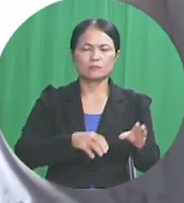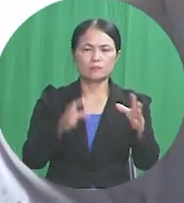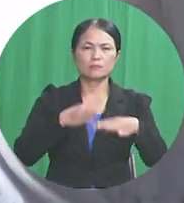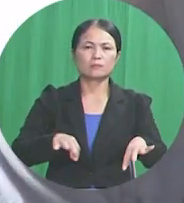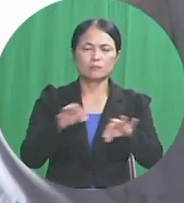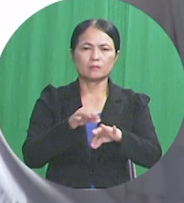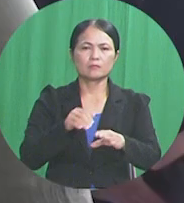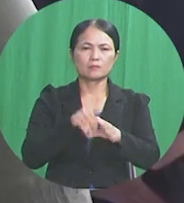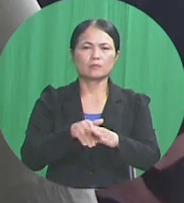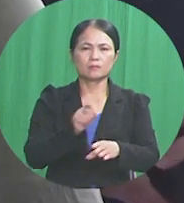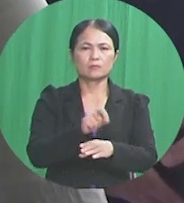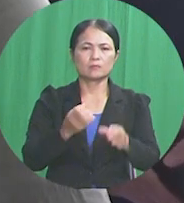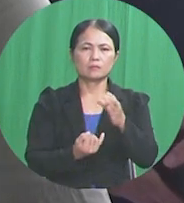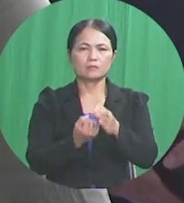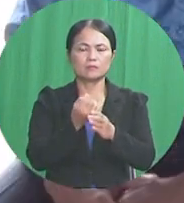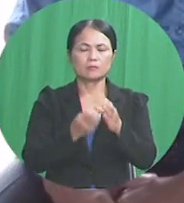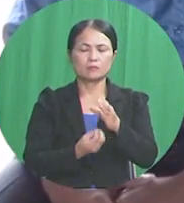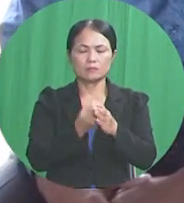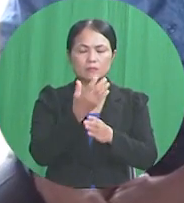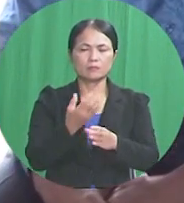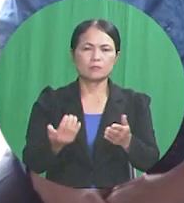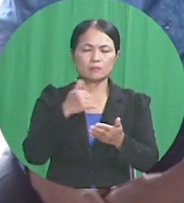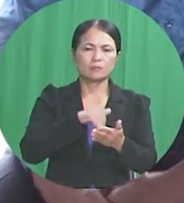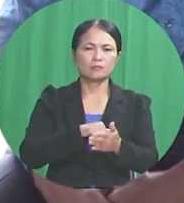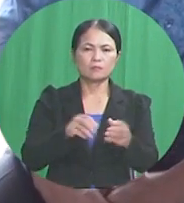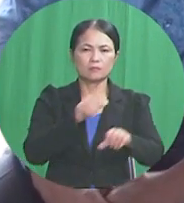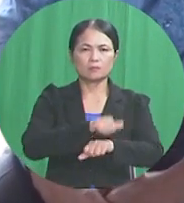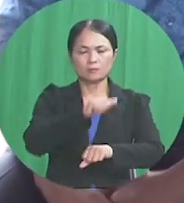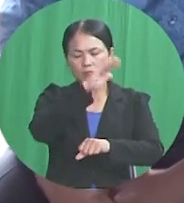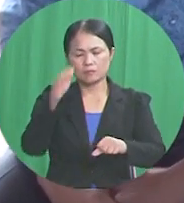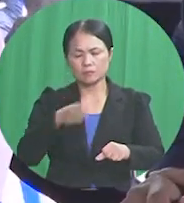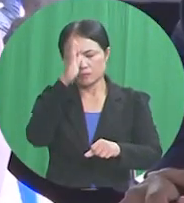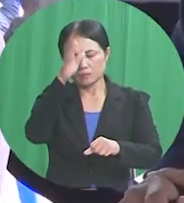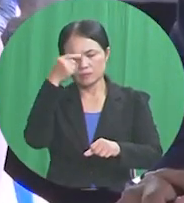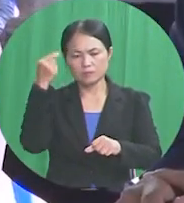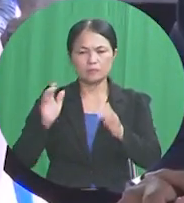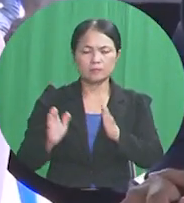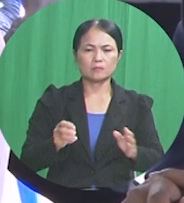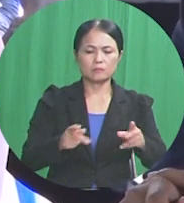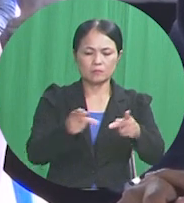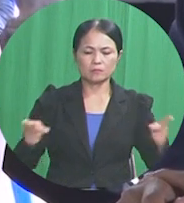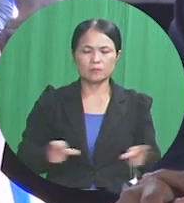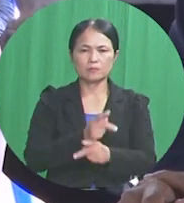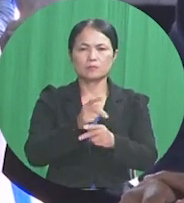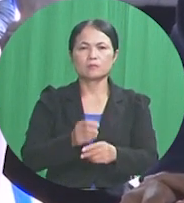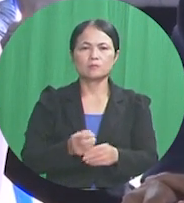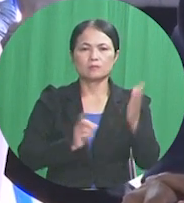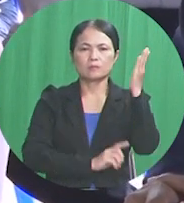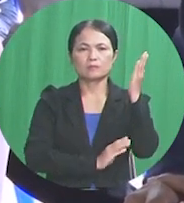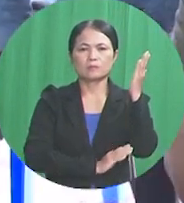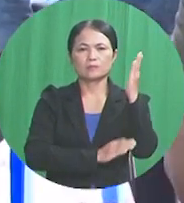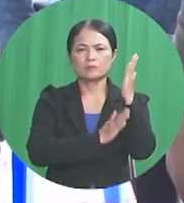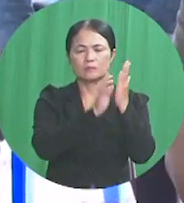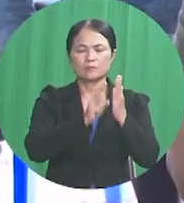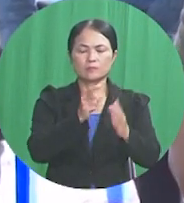ญเนื้อขนมกาดำดำเชื่อหลังเวงได้ดำบอลพนมตามายนึงตรายบานเรียบจำเจียอุเชียนเชื่อประนัดนึงตรายบานกาปี